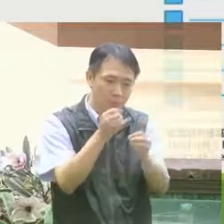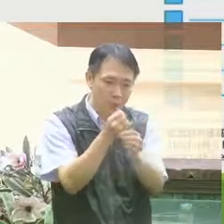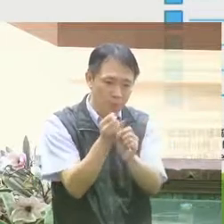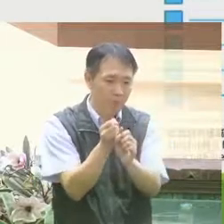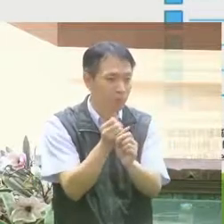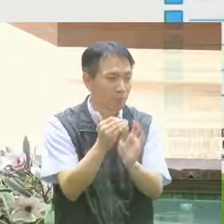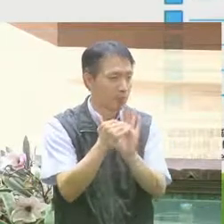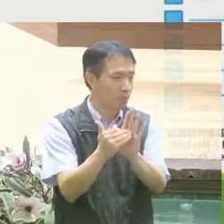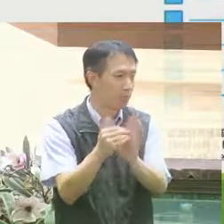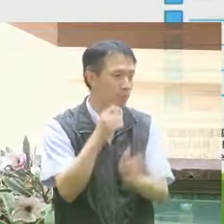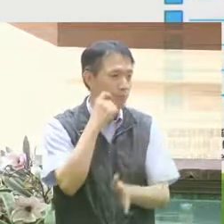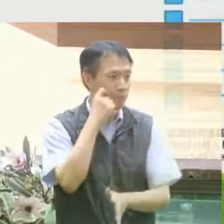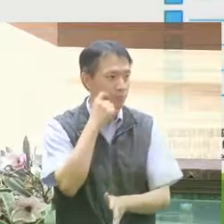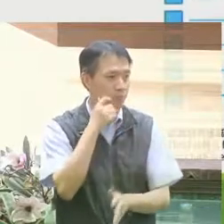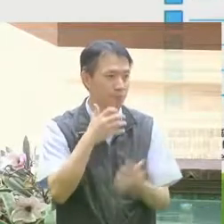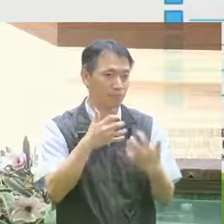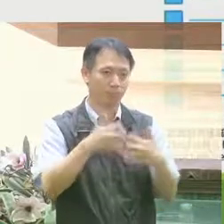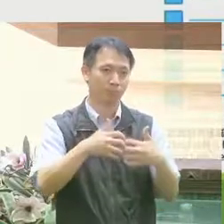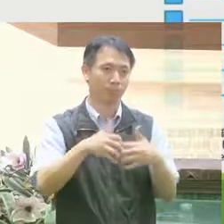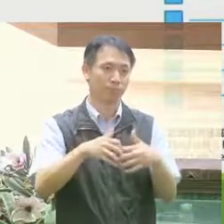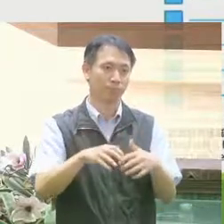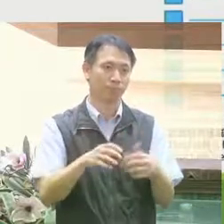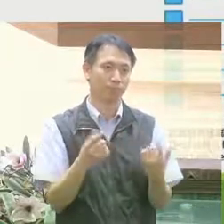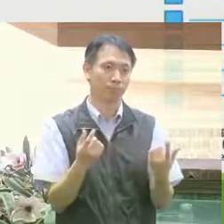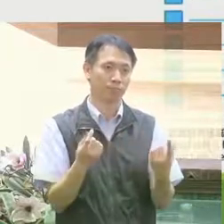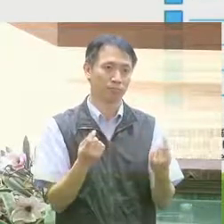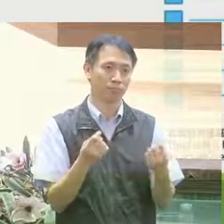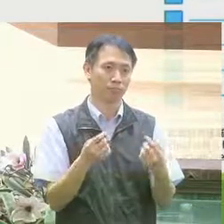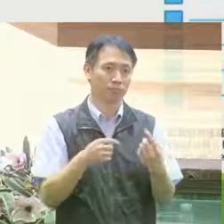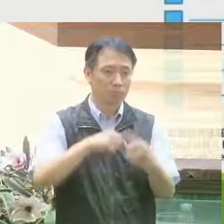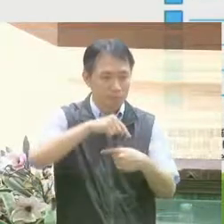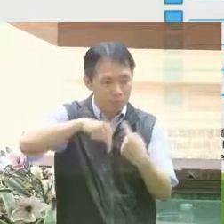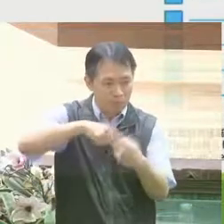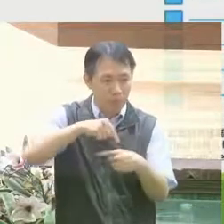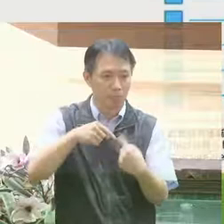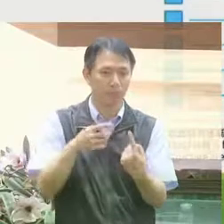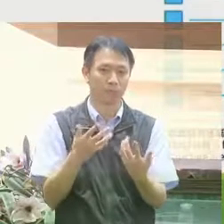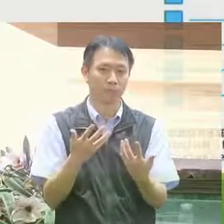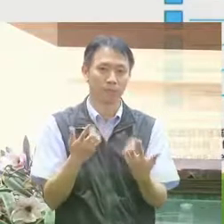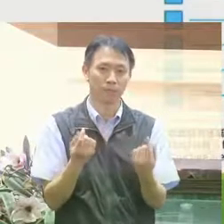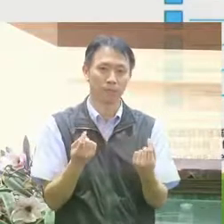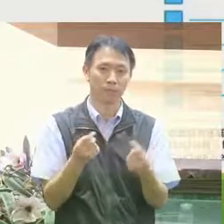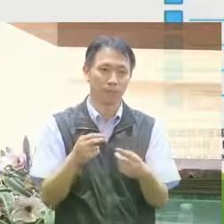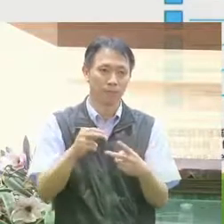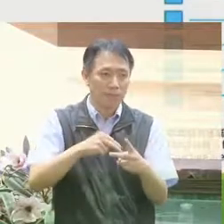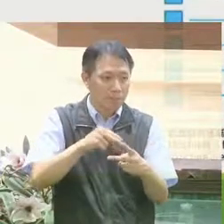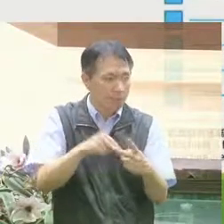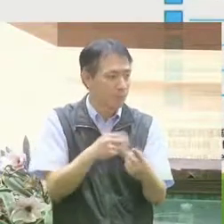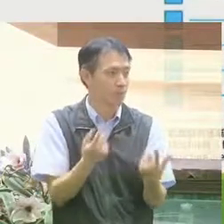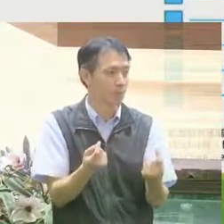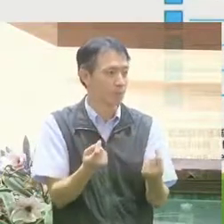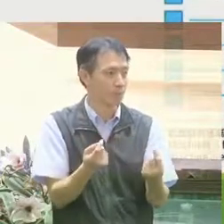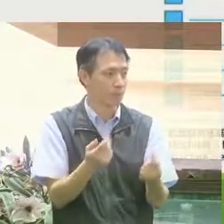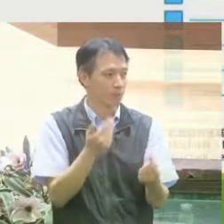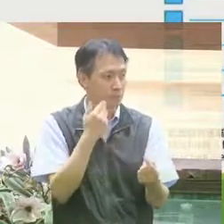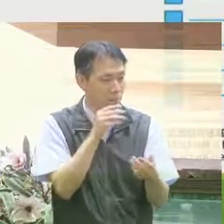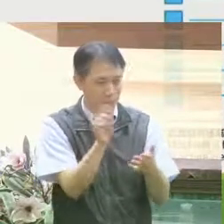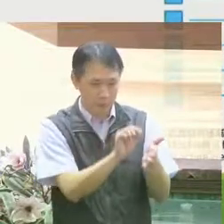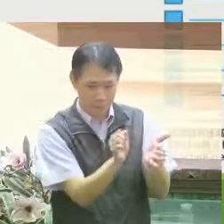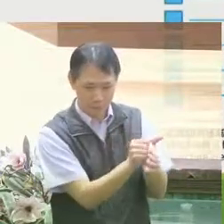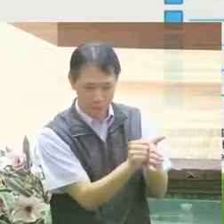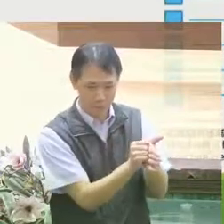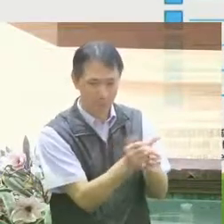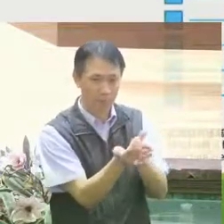流量，伺服器几乎同时处理多个请求，所以每个请求在写入资料